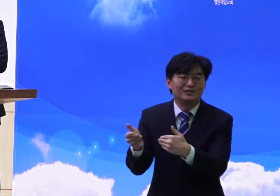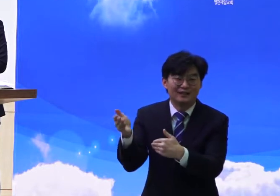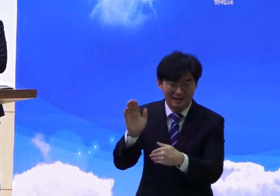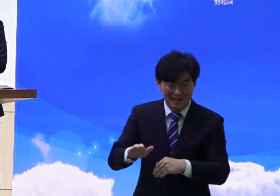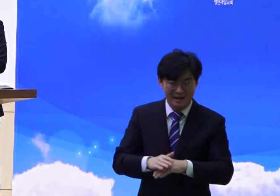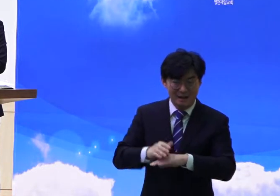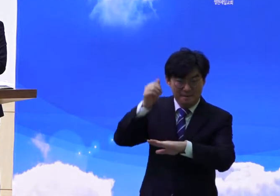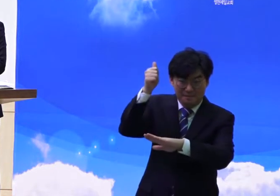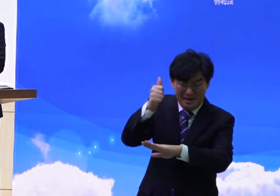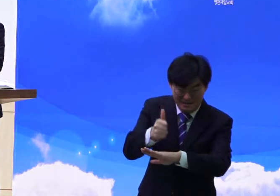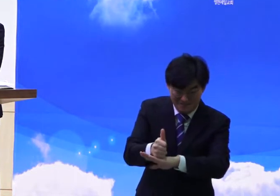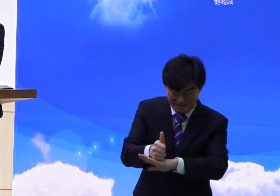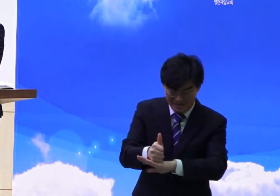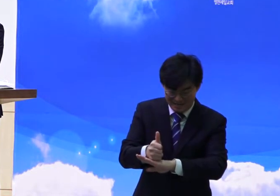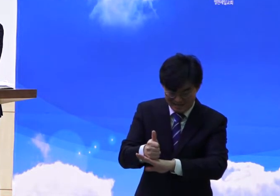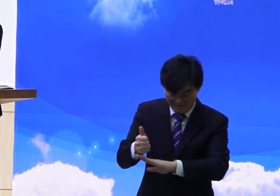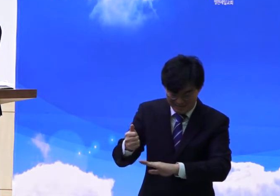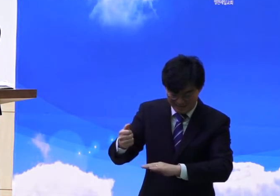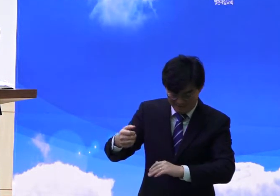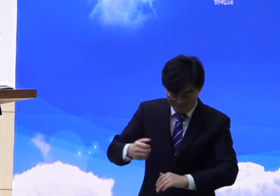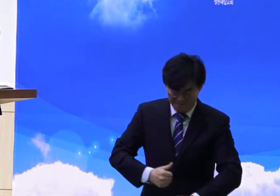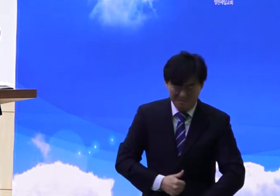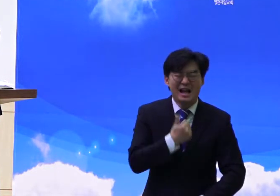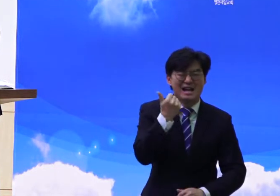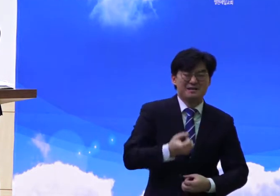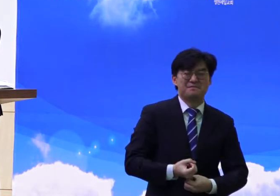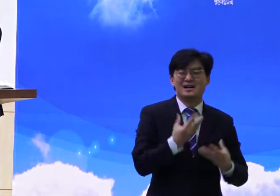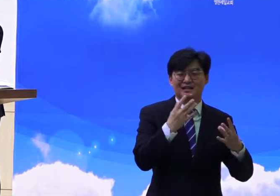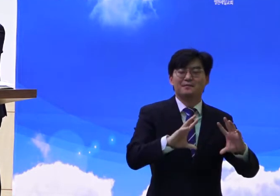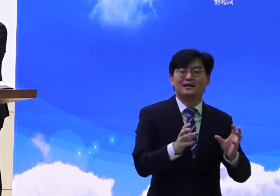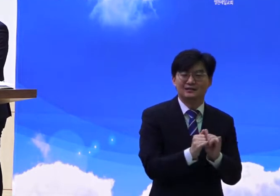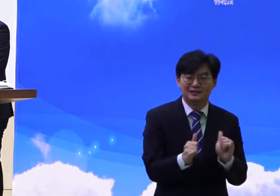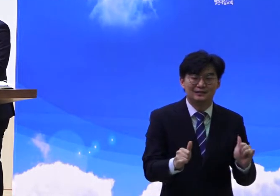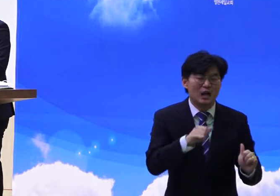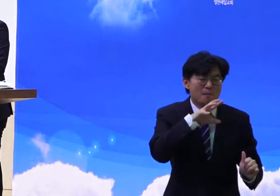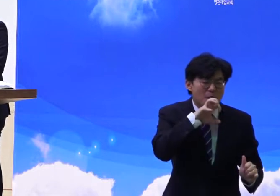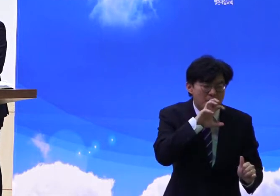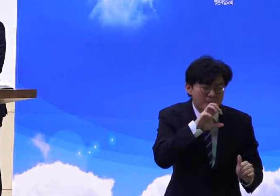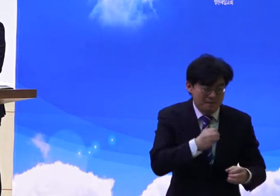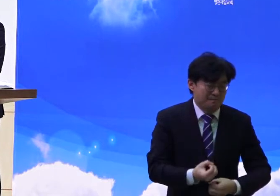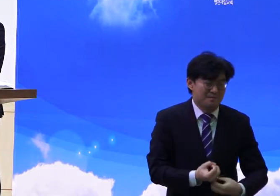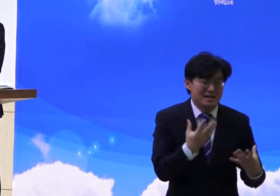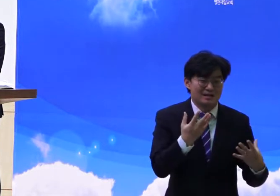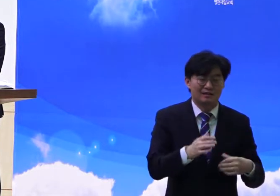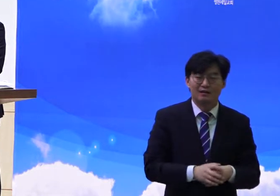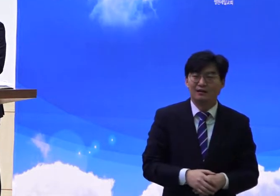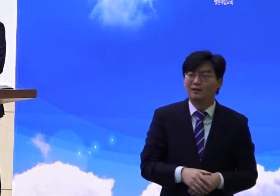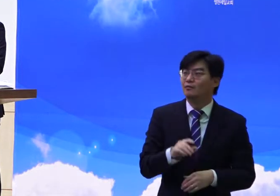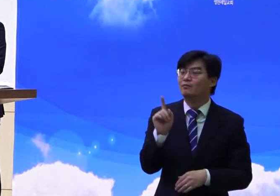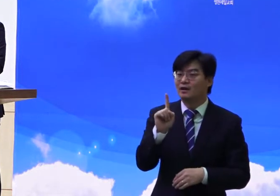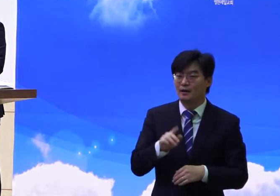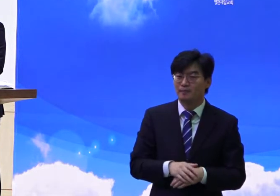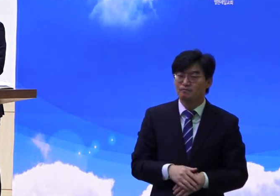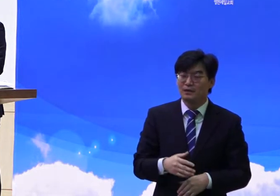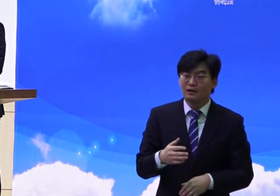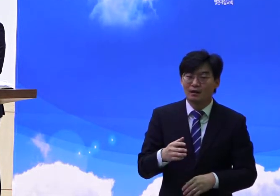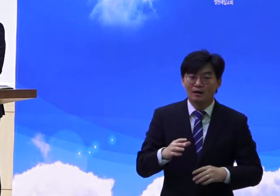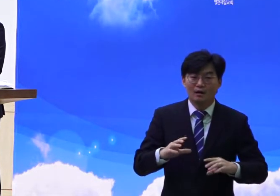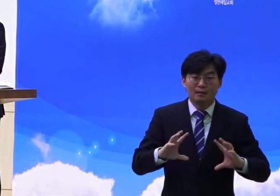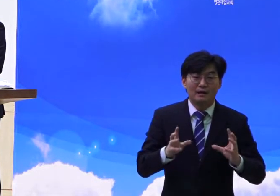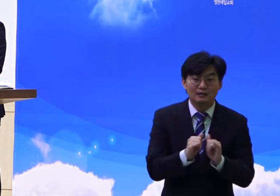못했습니다. 그리고 모세를 찾아가 원망을 쏟아냈습니다. 그 내용이 이것입니다. 어찌하여